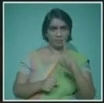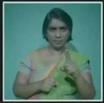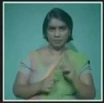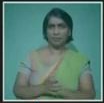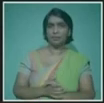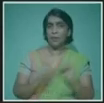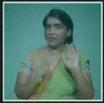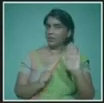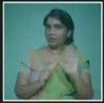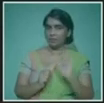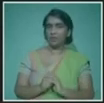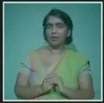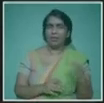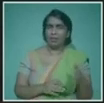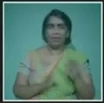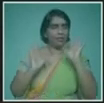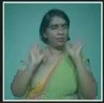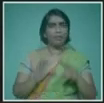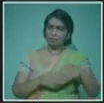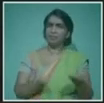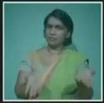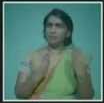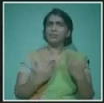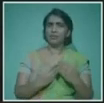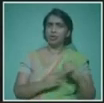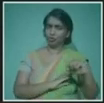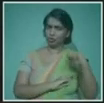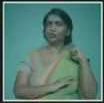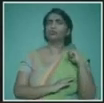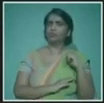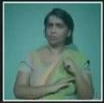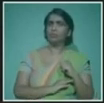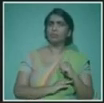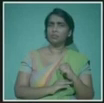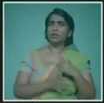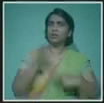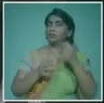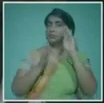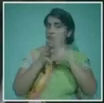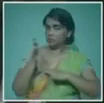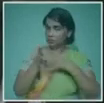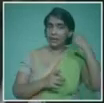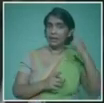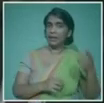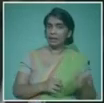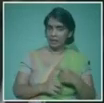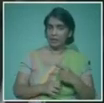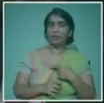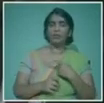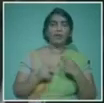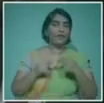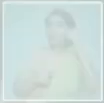කරනවා බය වෙන්න එපා, නිවට වෙන්න එපා. මැතිවරණේ තියන්නේ කශේරුකාව කෙලින් තියාගෙන, කොන්ද කෙලින් තියාගෙන මැතිවරණේ තියන්නේ. ඊයේ දිනේ විරුද්ධ